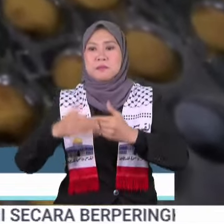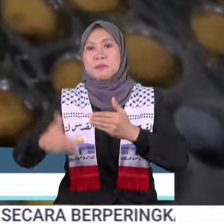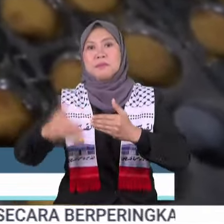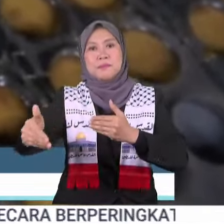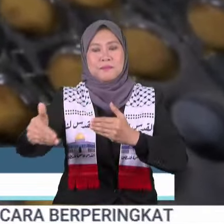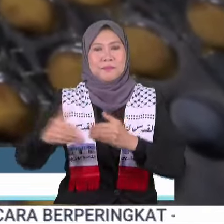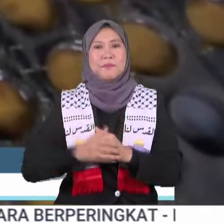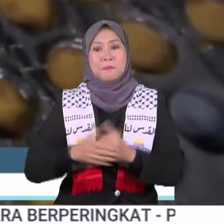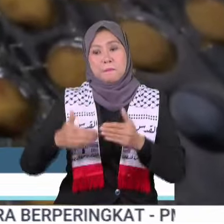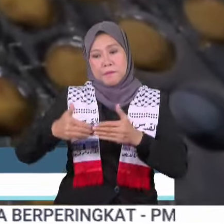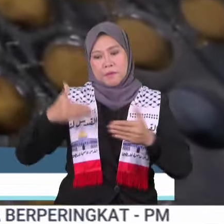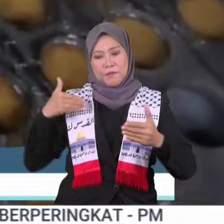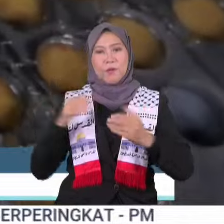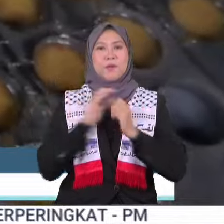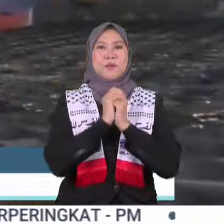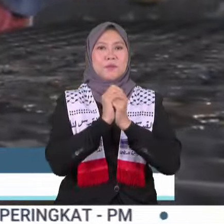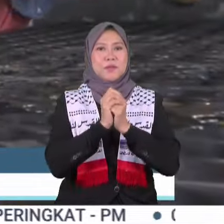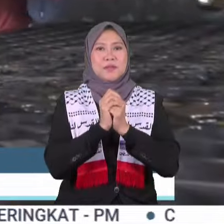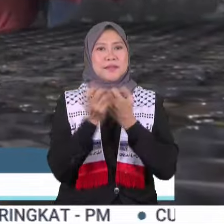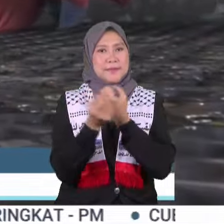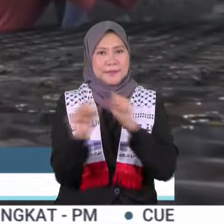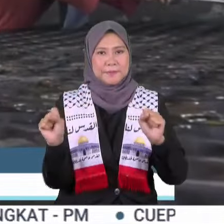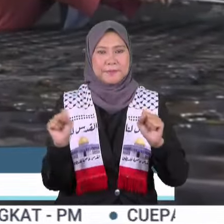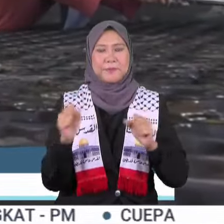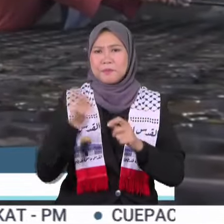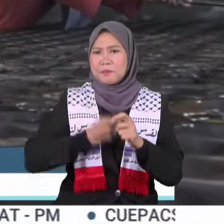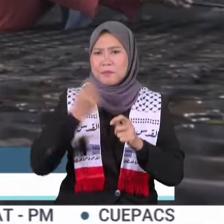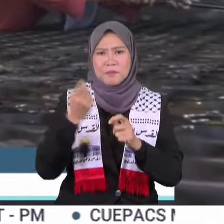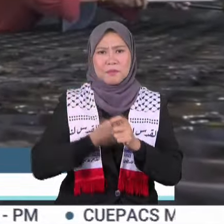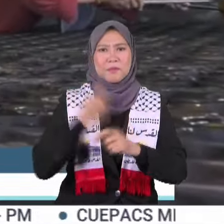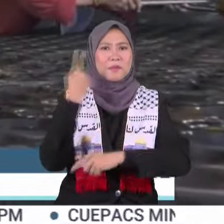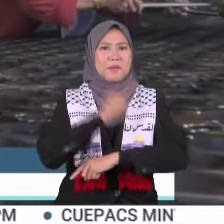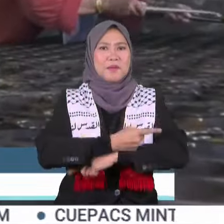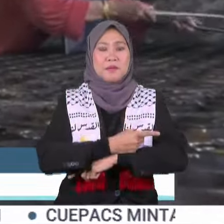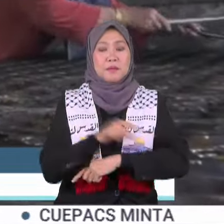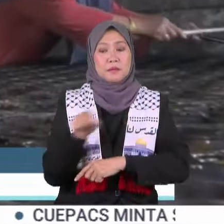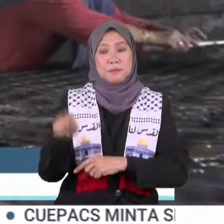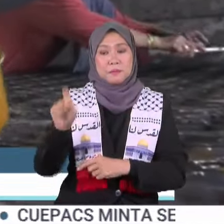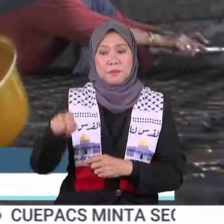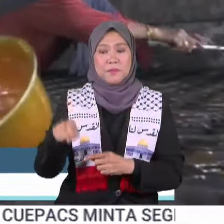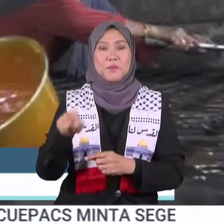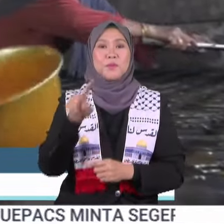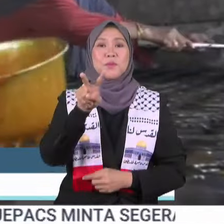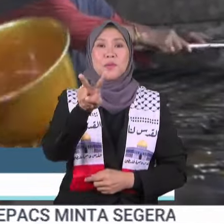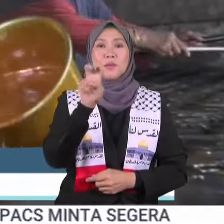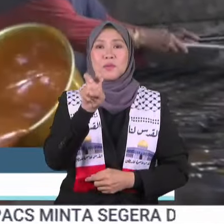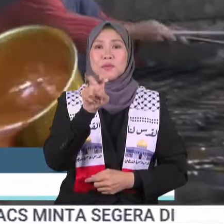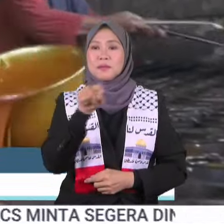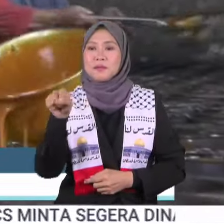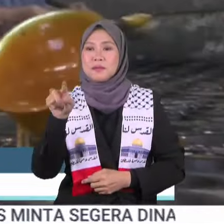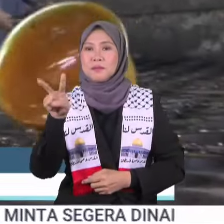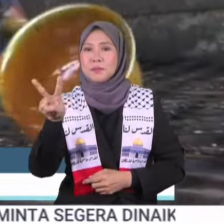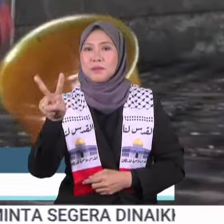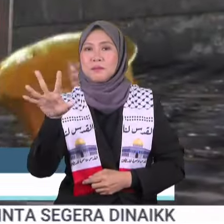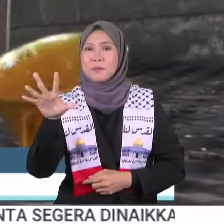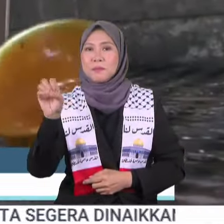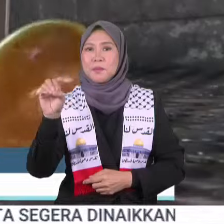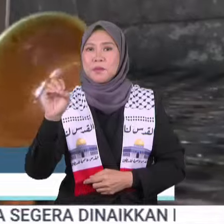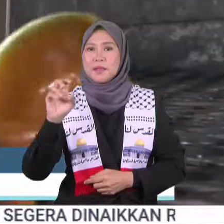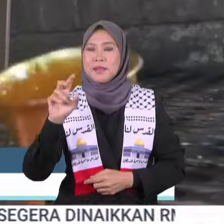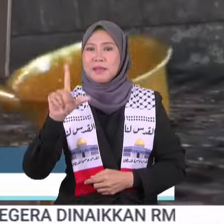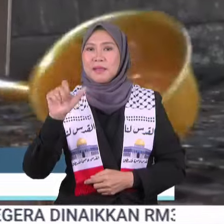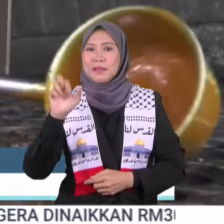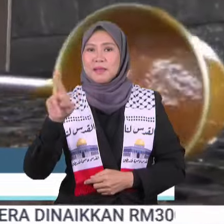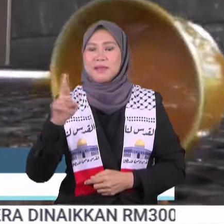terdekat sebelum setiap hari an memerlukan kira-kira 200 hingga 250 l